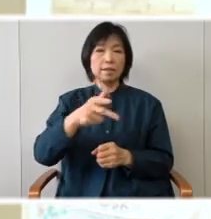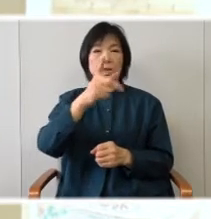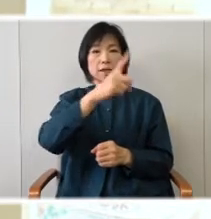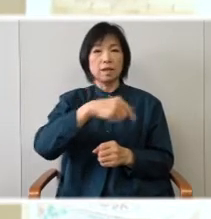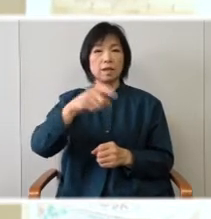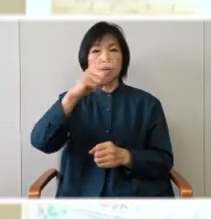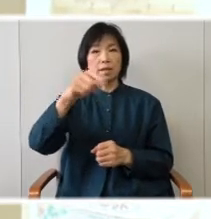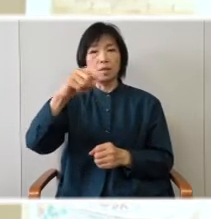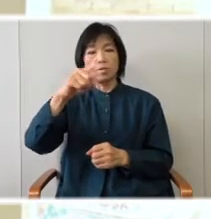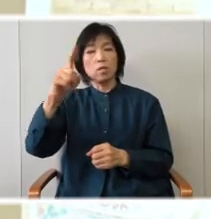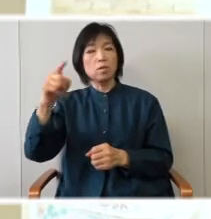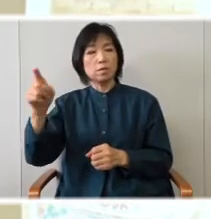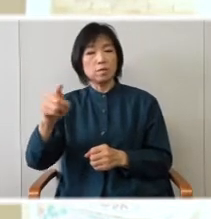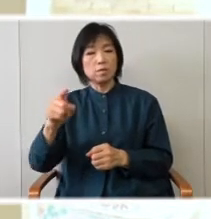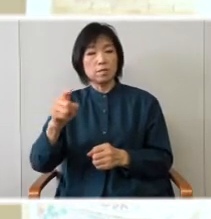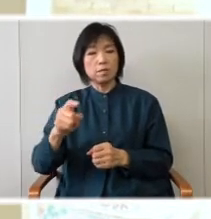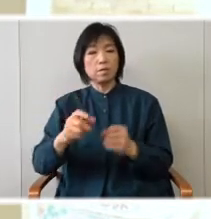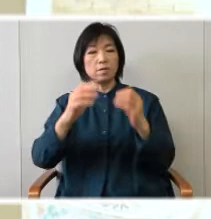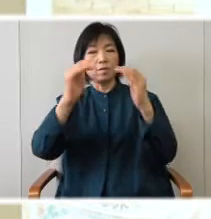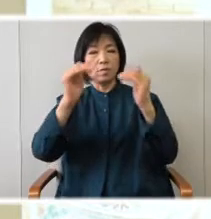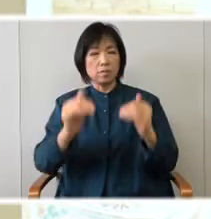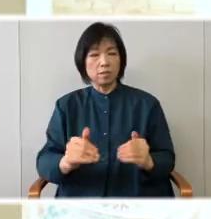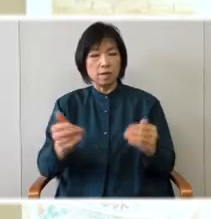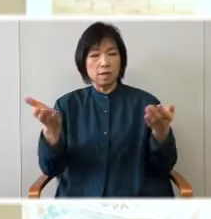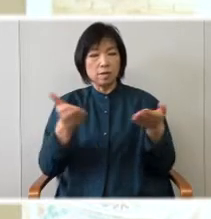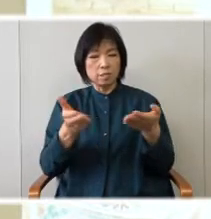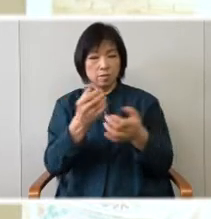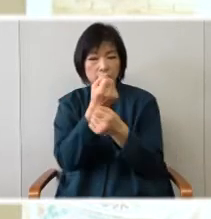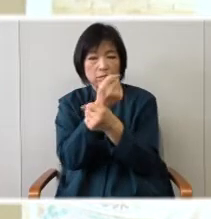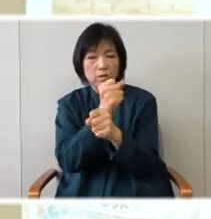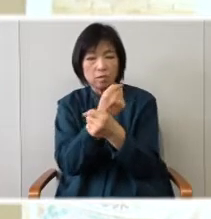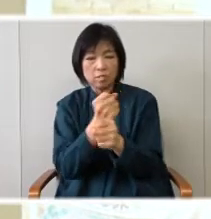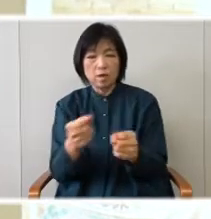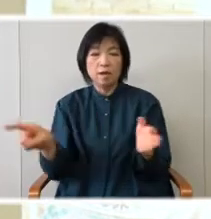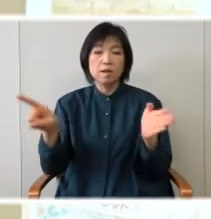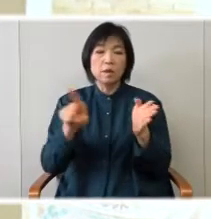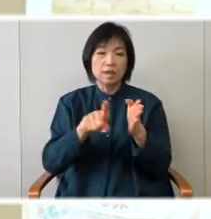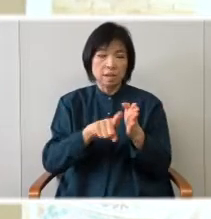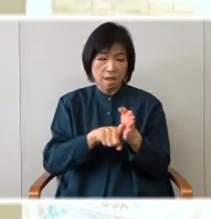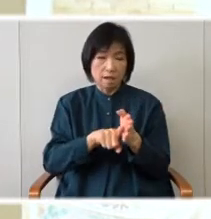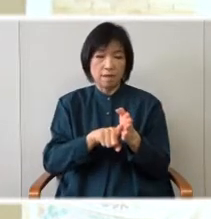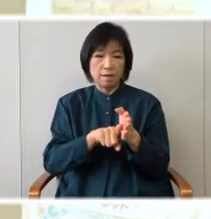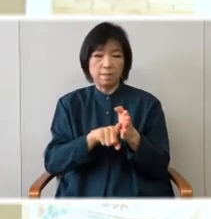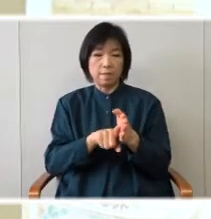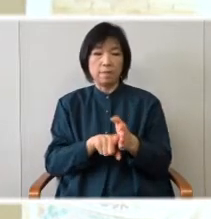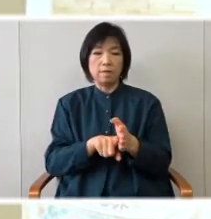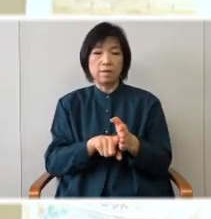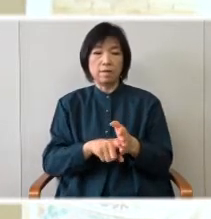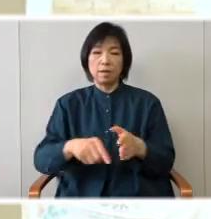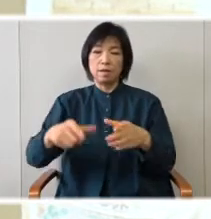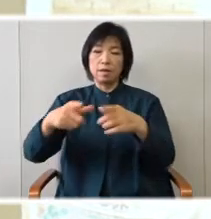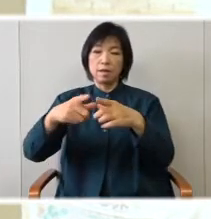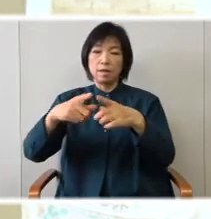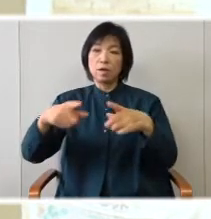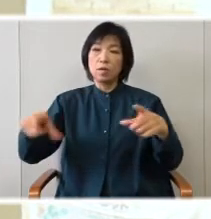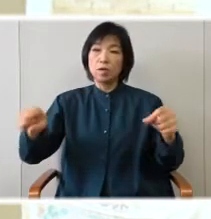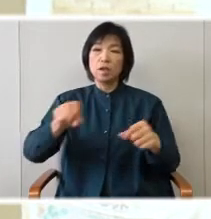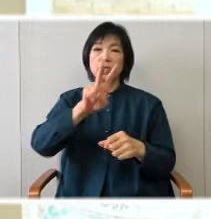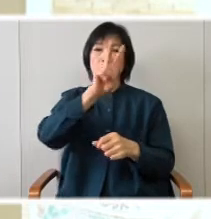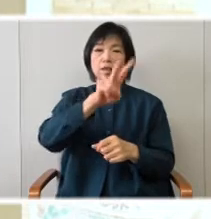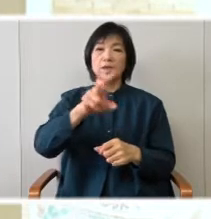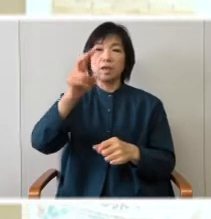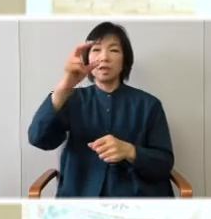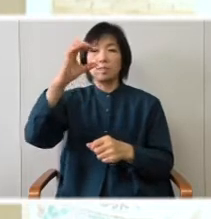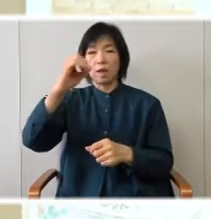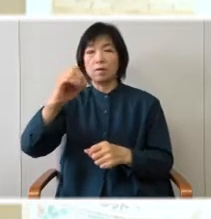排出抑制計画というものを策定をして取り組んでまいりました。で、まあ、国では2050